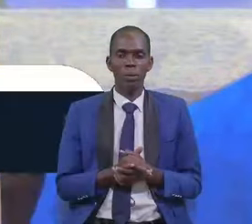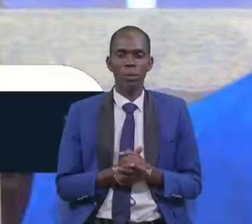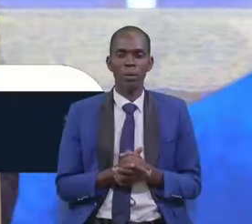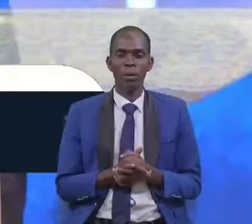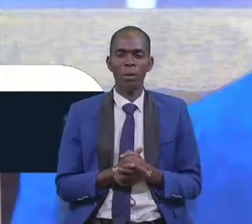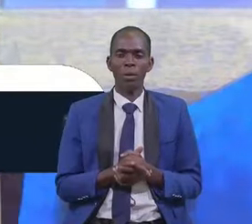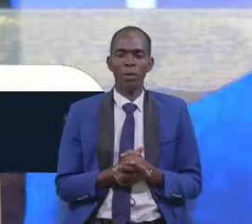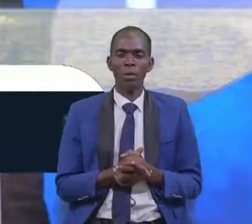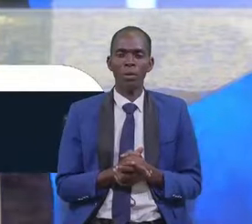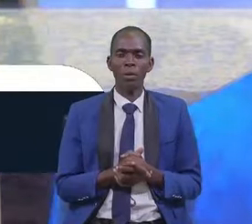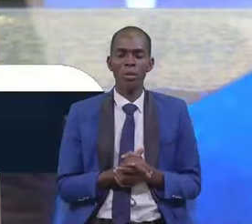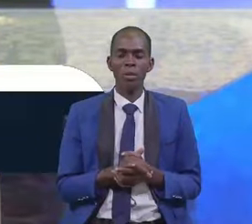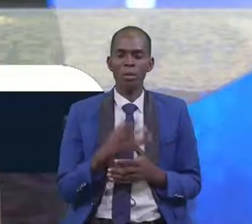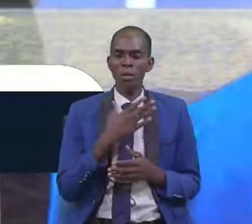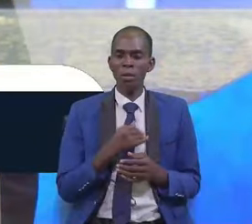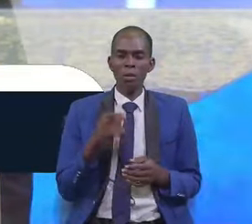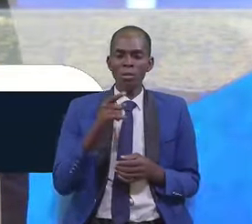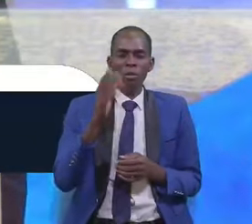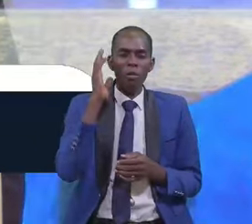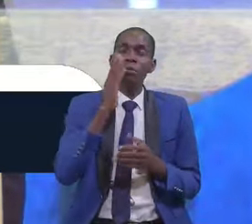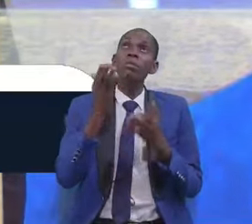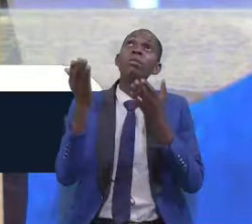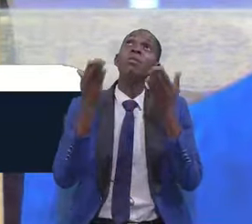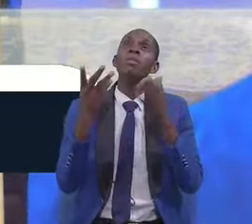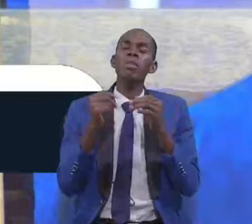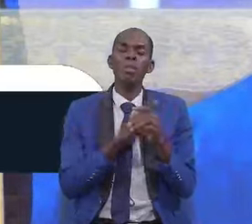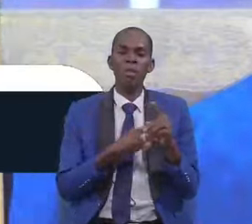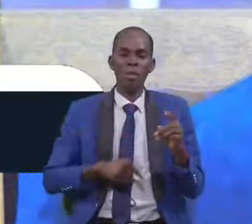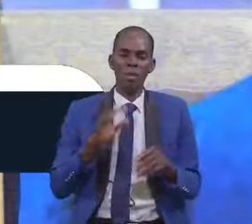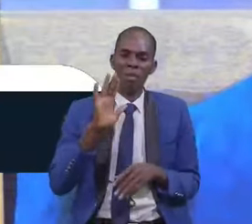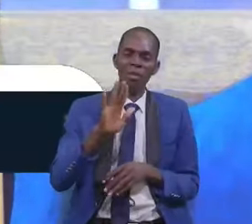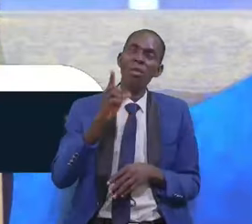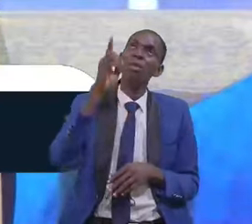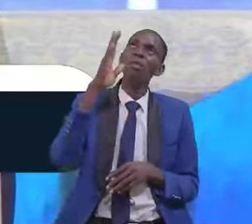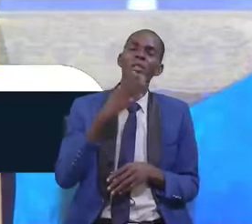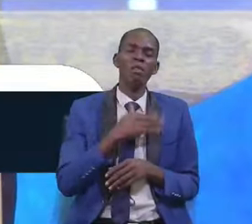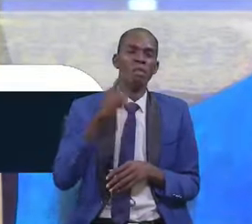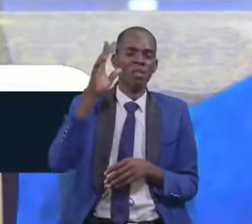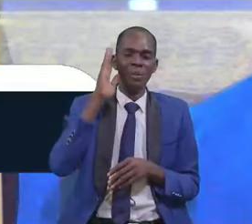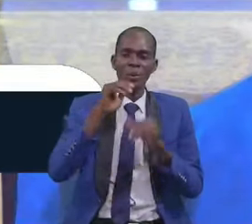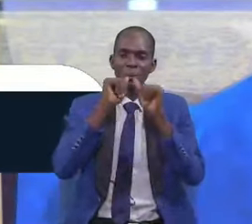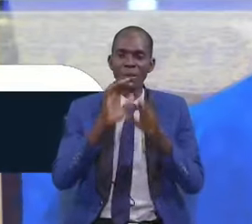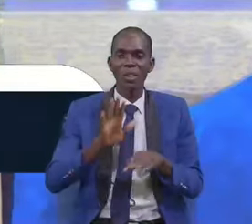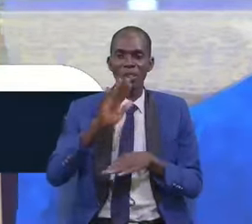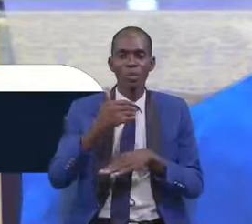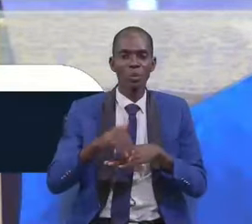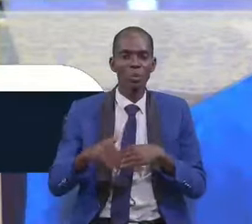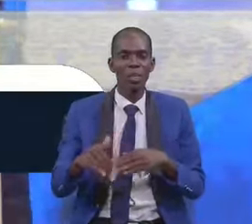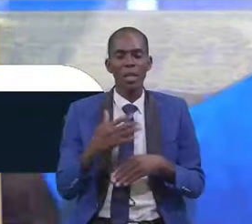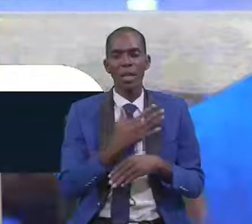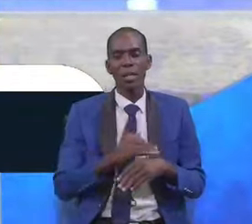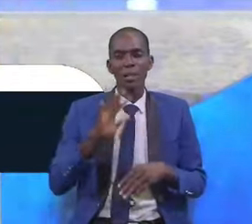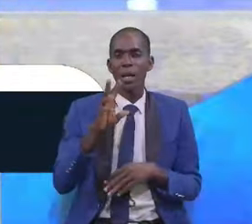Exode 23, 25. Vous servirez l'Éternel, votre Dieu, et il bénira votre pain et vos eaux.